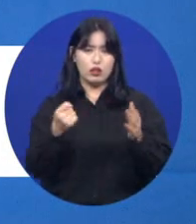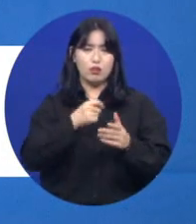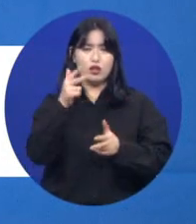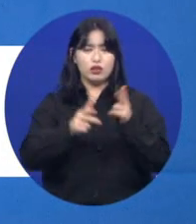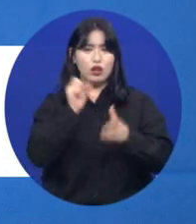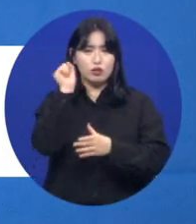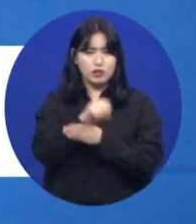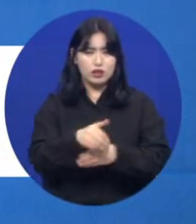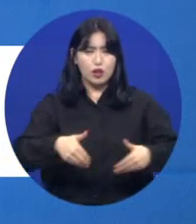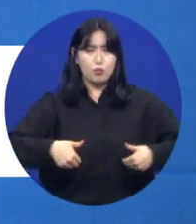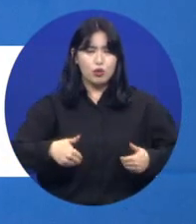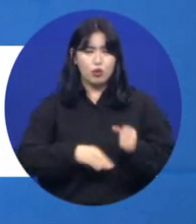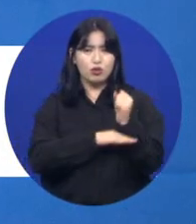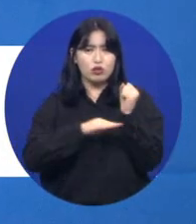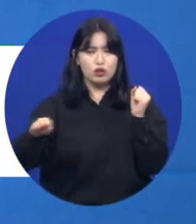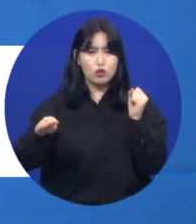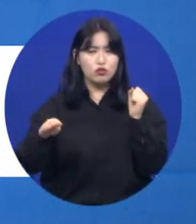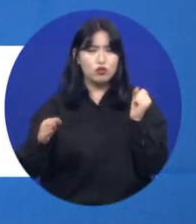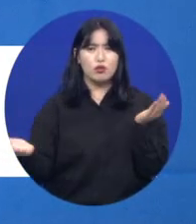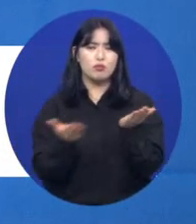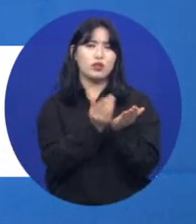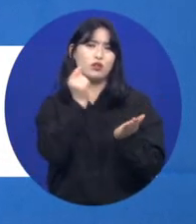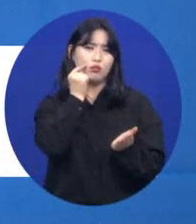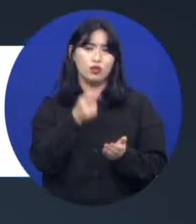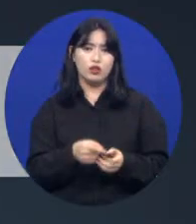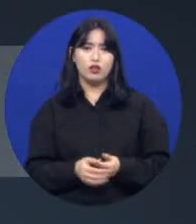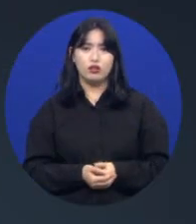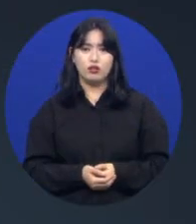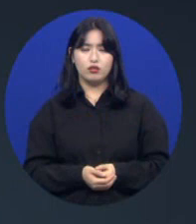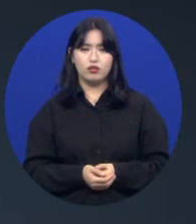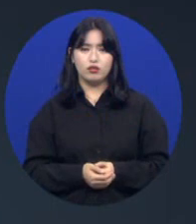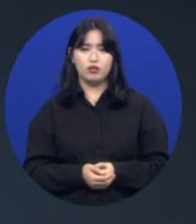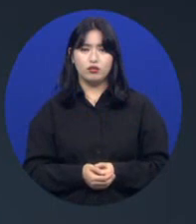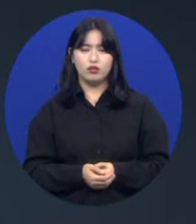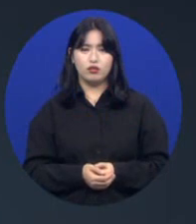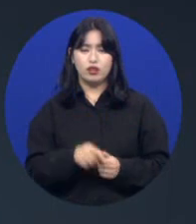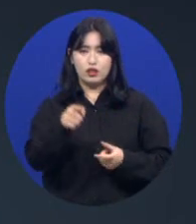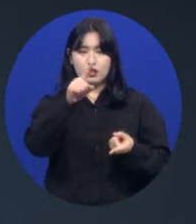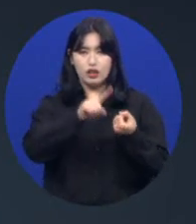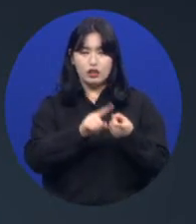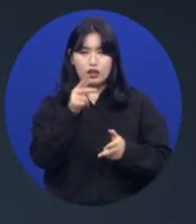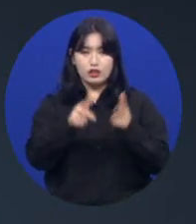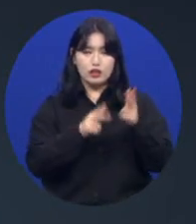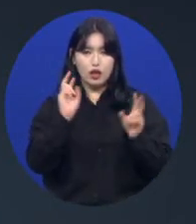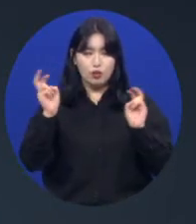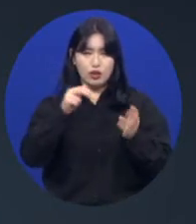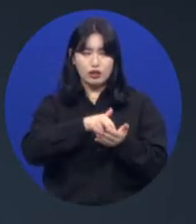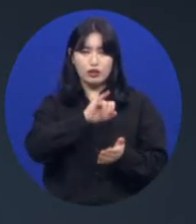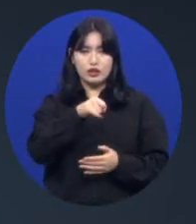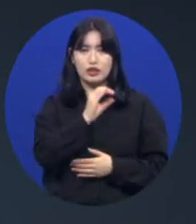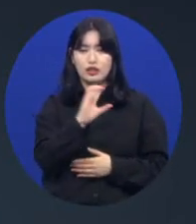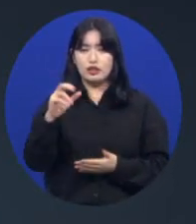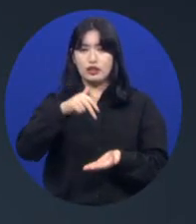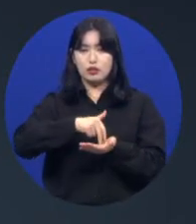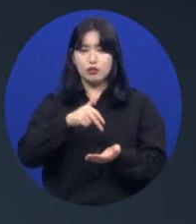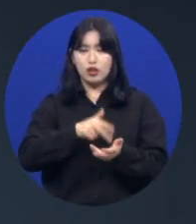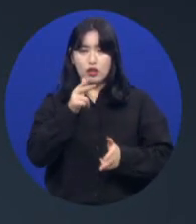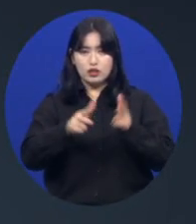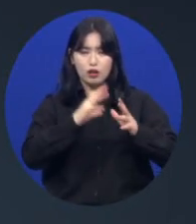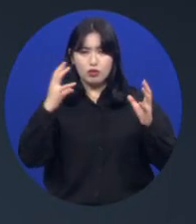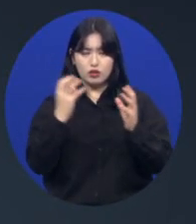승인에 필요한 기준을 갖추지 못하였습니다. 이에 대해 사업자인 JCC는